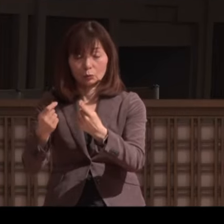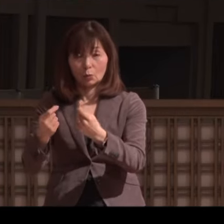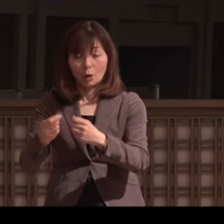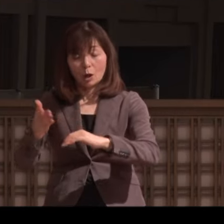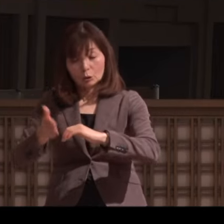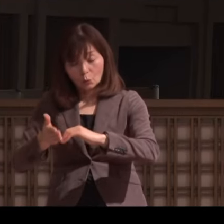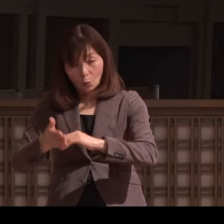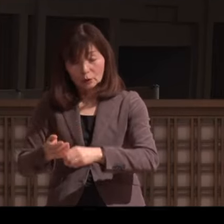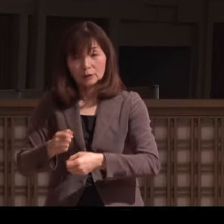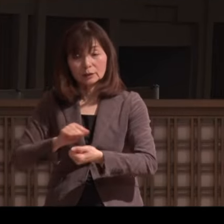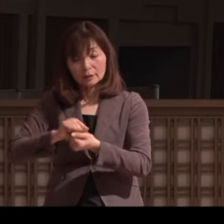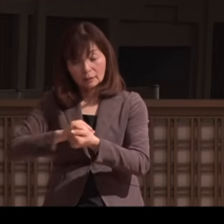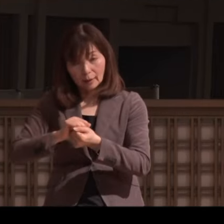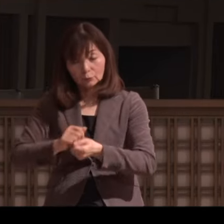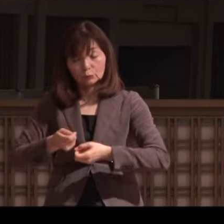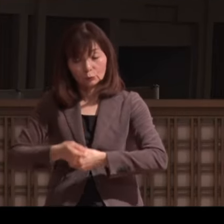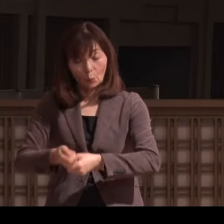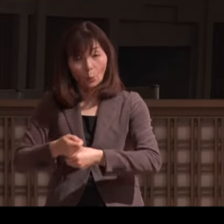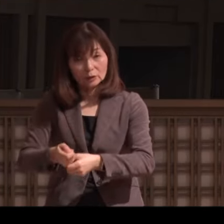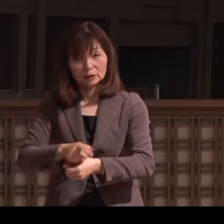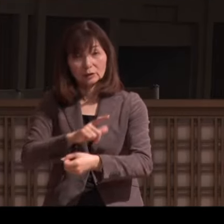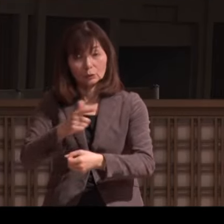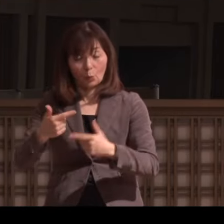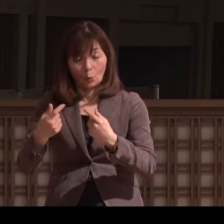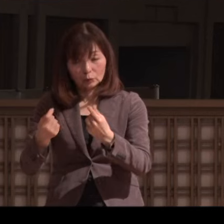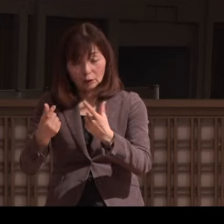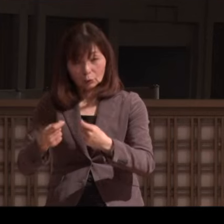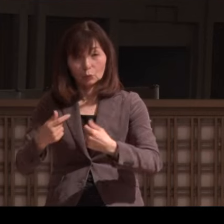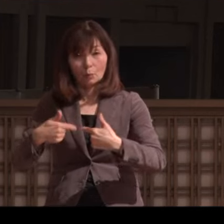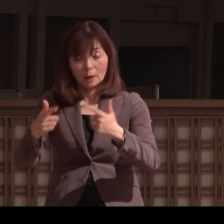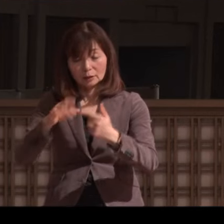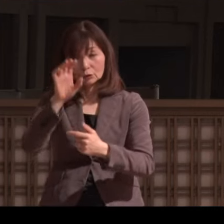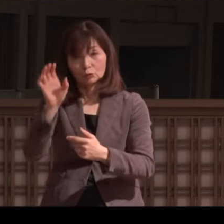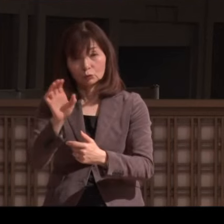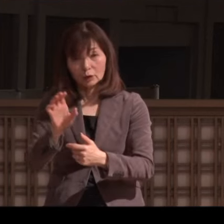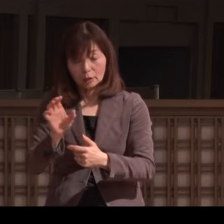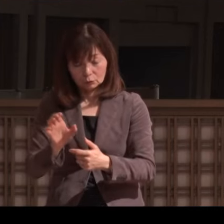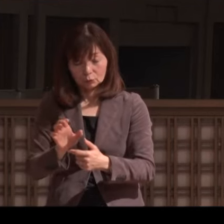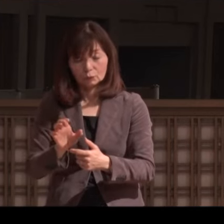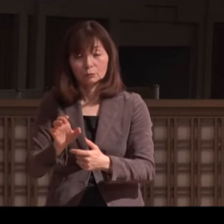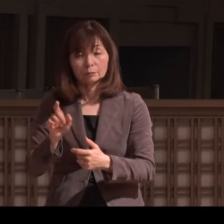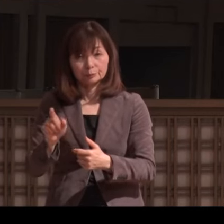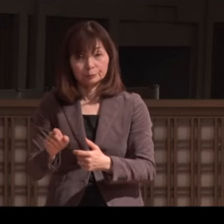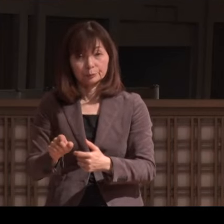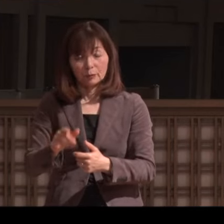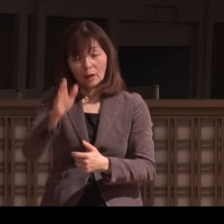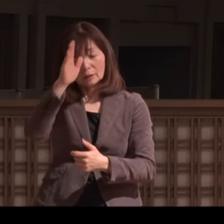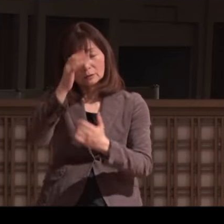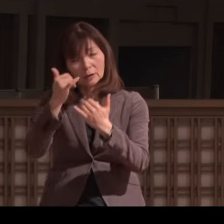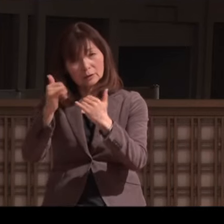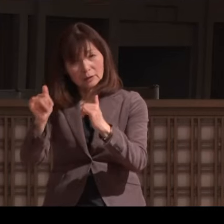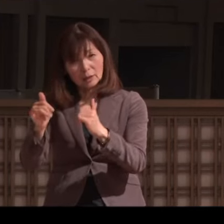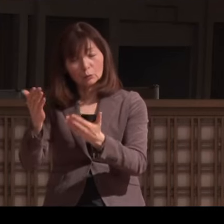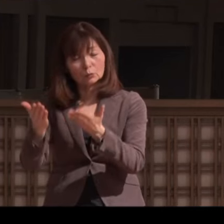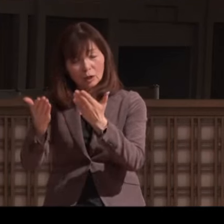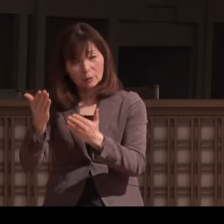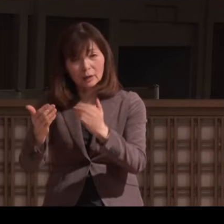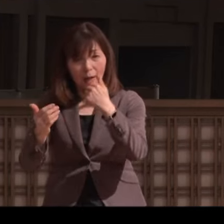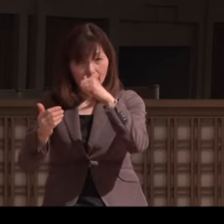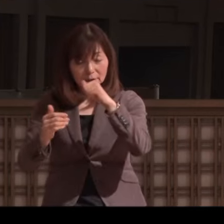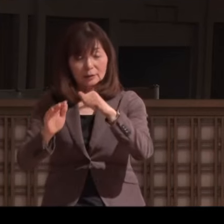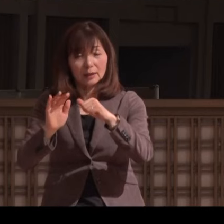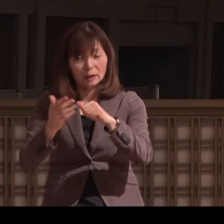同じことが労働ですこれは実は全体主義にちょっと操作されやすいところですと哲学者ほどではないけどちょっと操作され